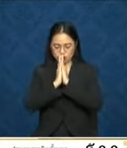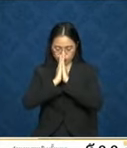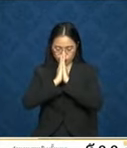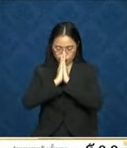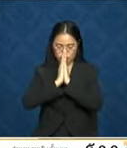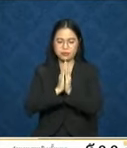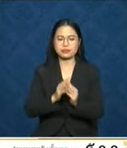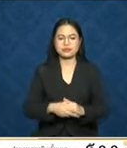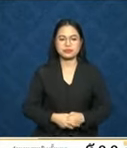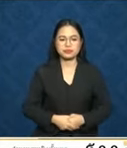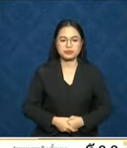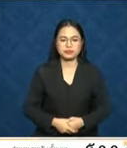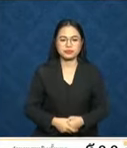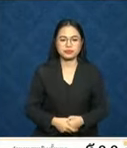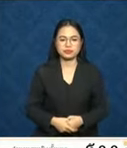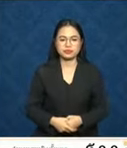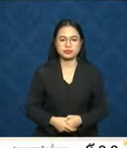ครับ